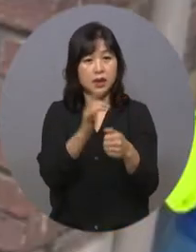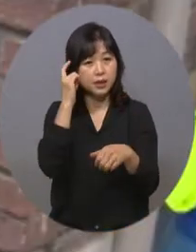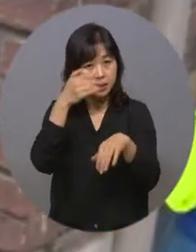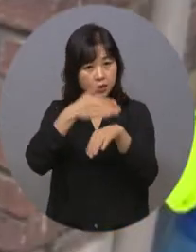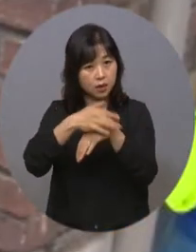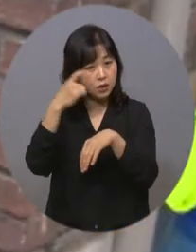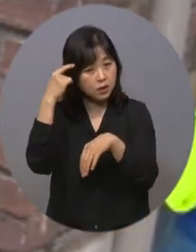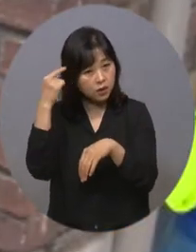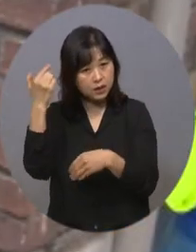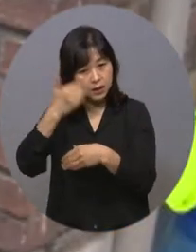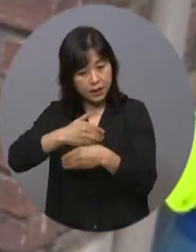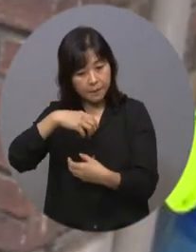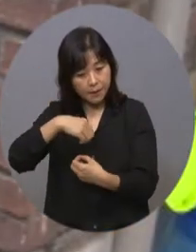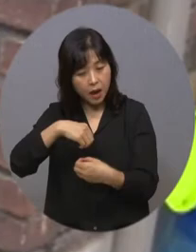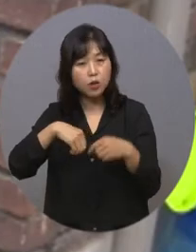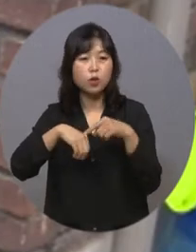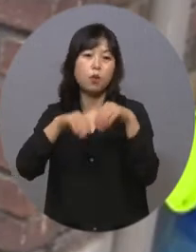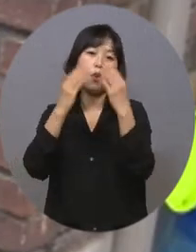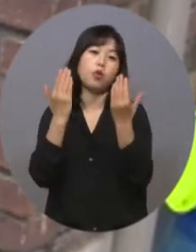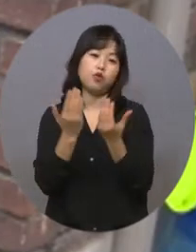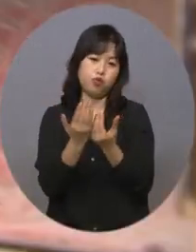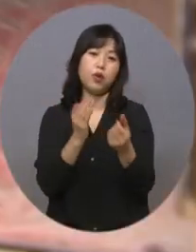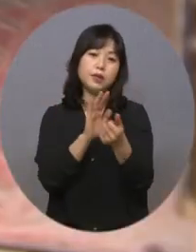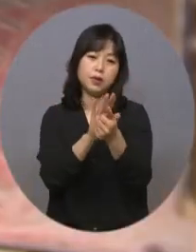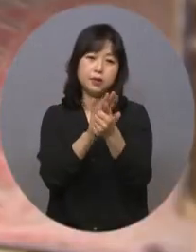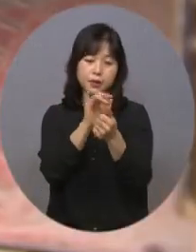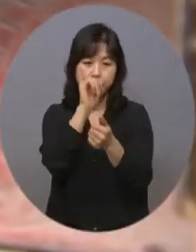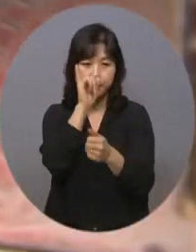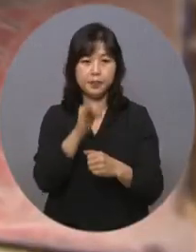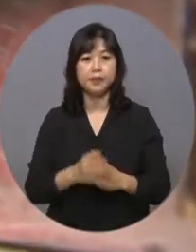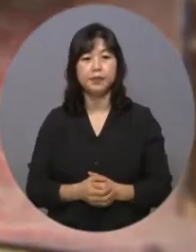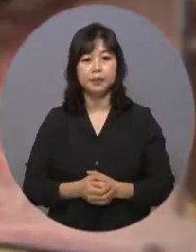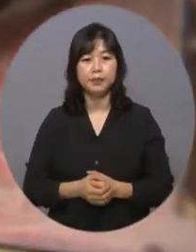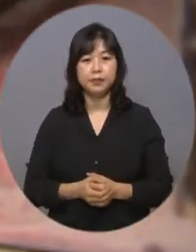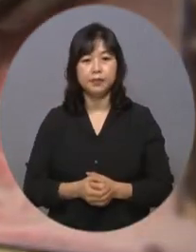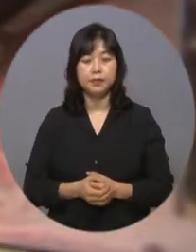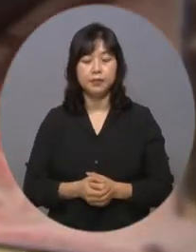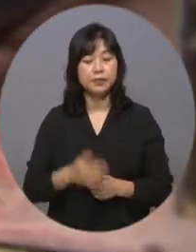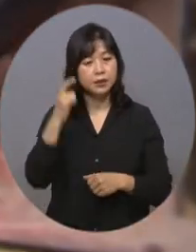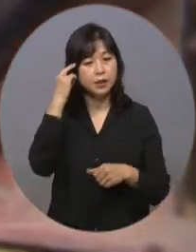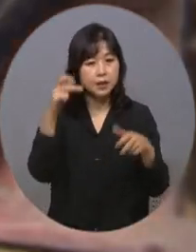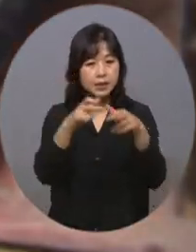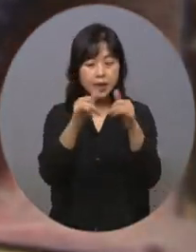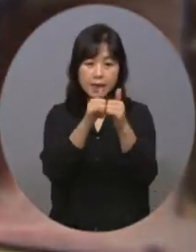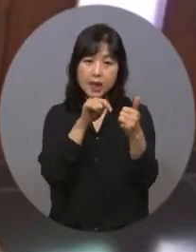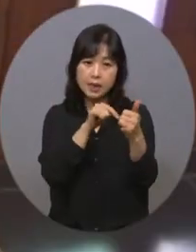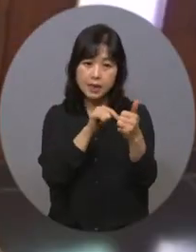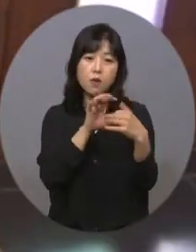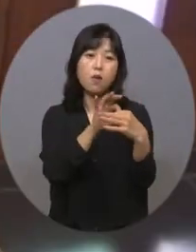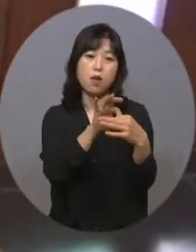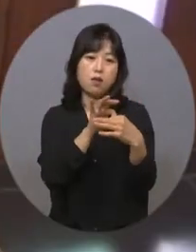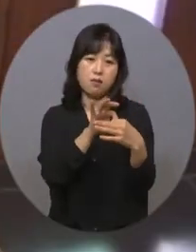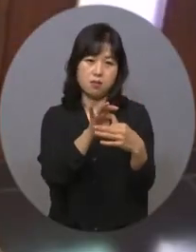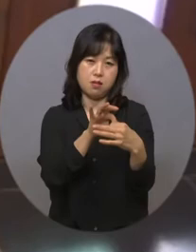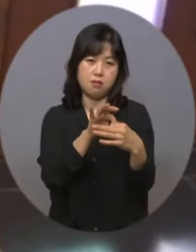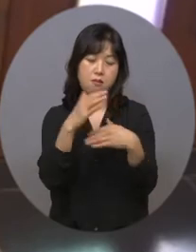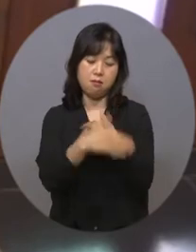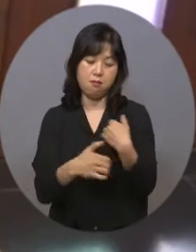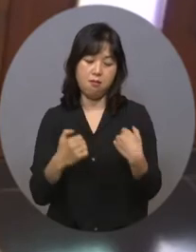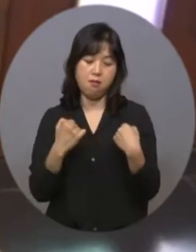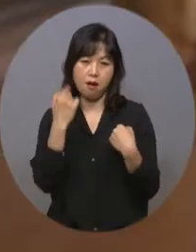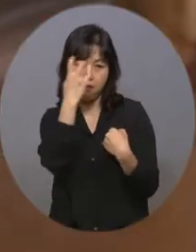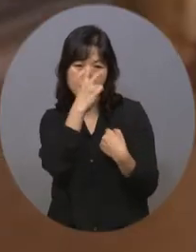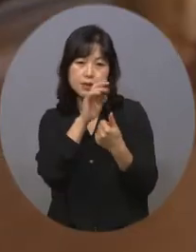자폐성 유형 까지 확대 합니다 1일 통해 정신장애인의 대상으로 지속적인 건강 관리에